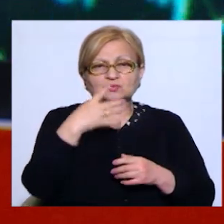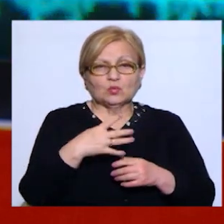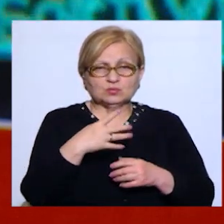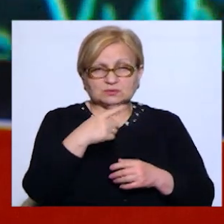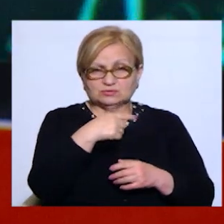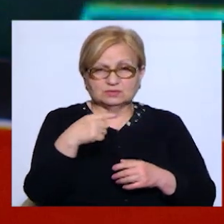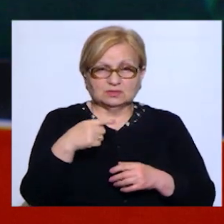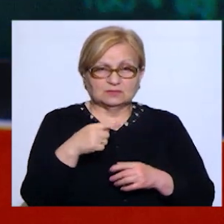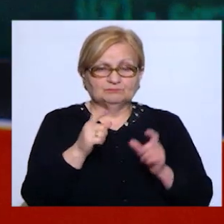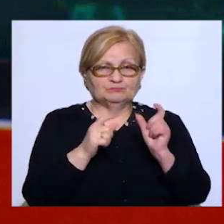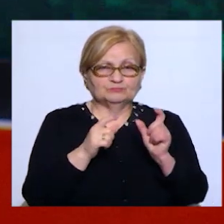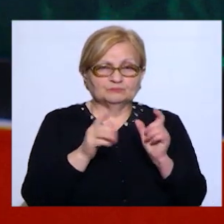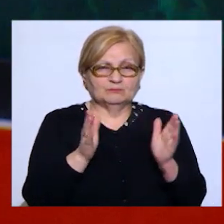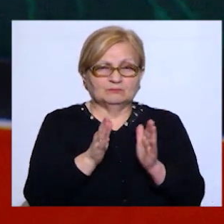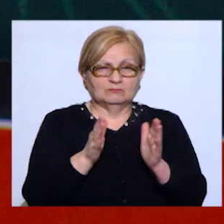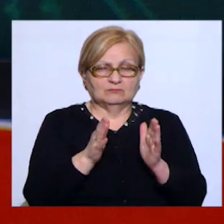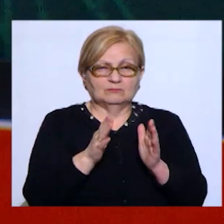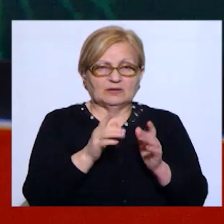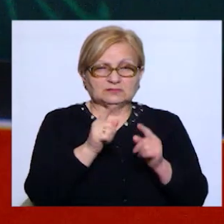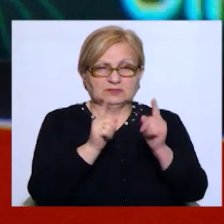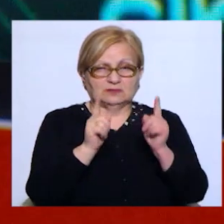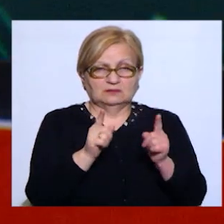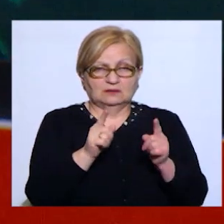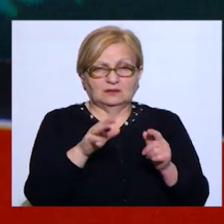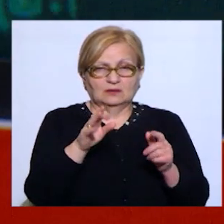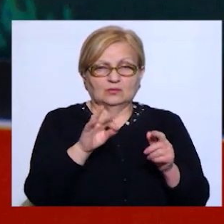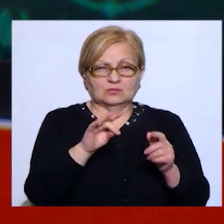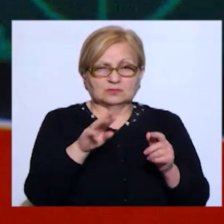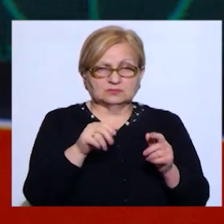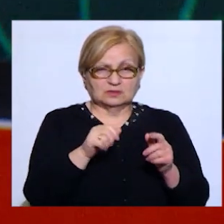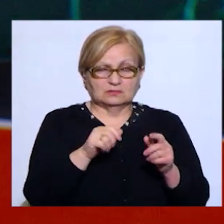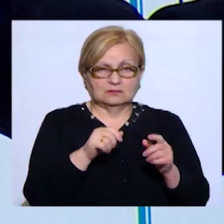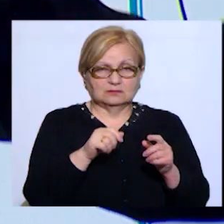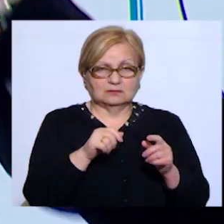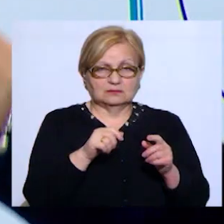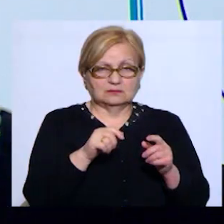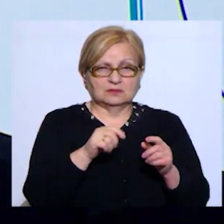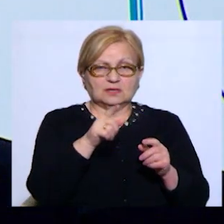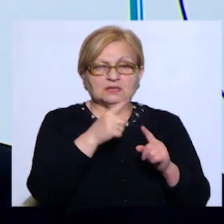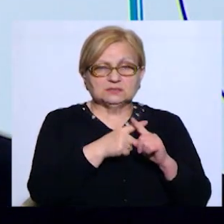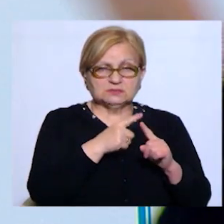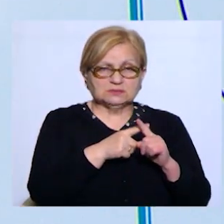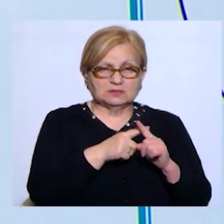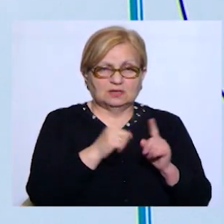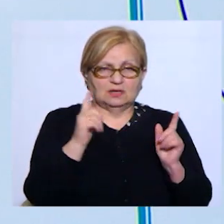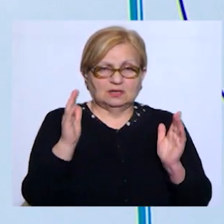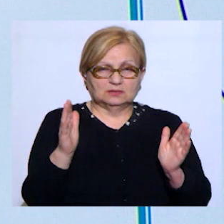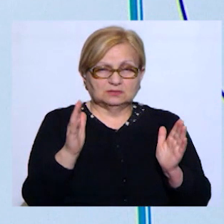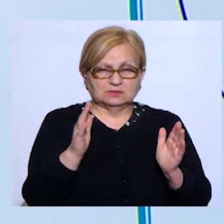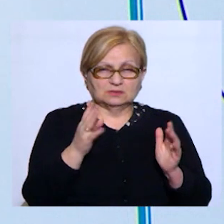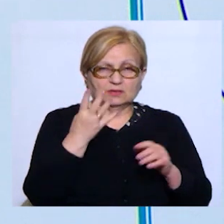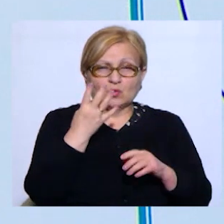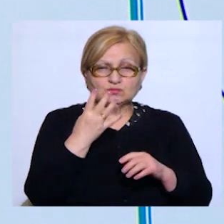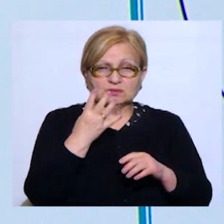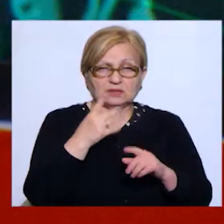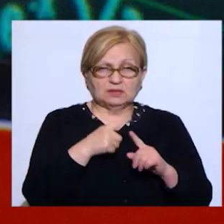რომ პატარა ქორდის უკვე ქორდა მივიღეთ, თუ აღნიშნავთ x-ით, დიდი იქნება